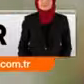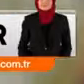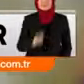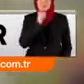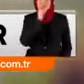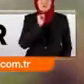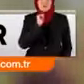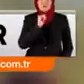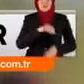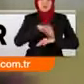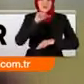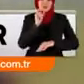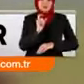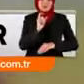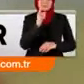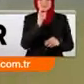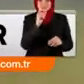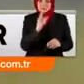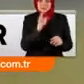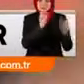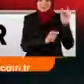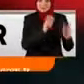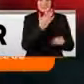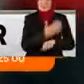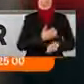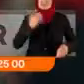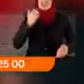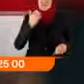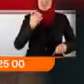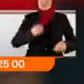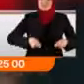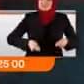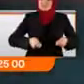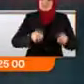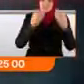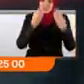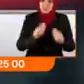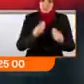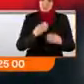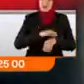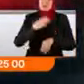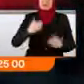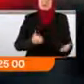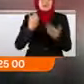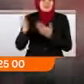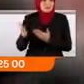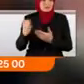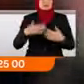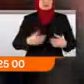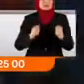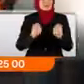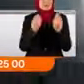Ukraynalı Dağcılar Yaklaşık beş saat boyunca sedyeyle taşındı hastaneye kaldırılan yaralıların sağlık durumu